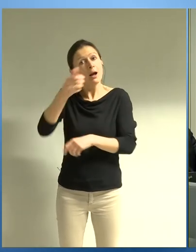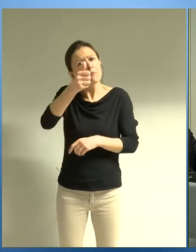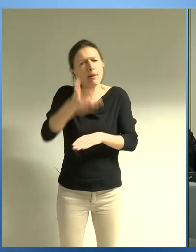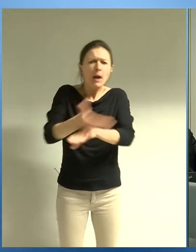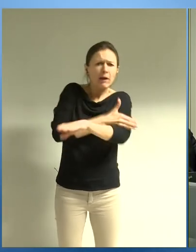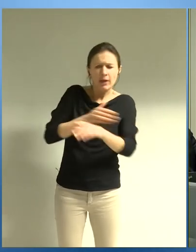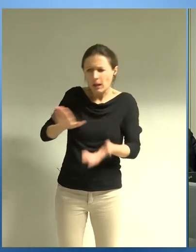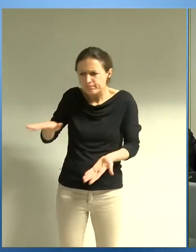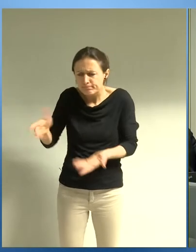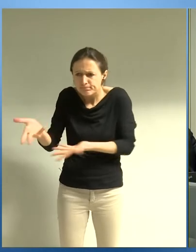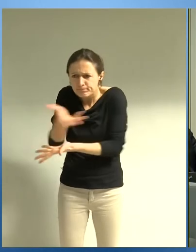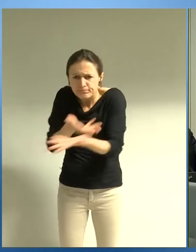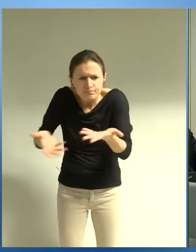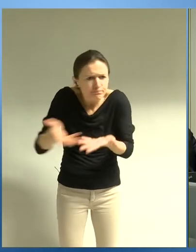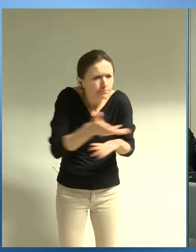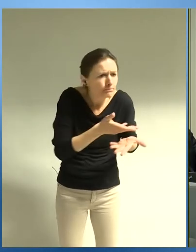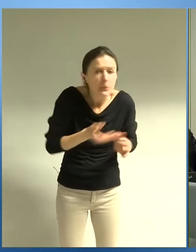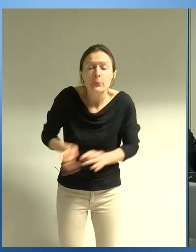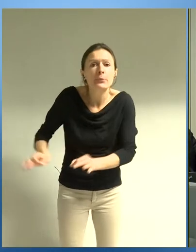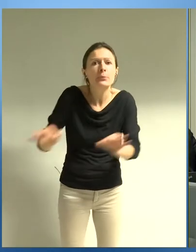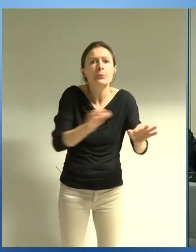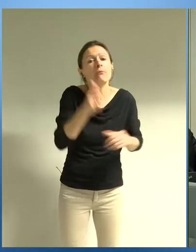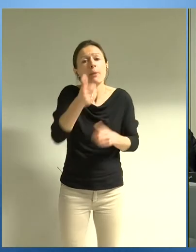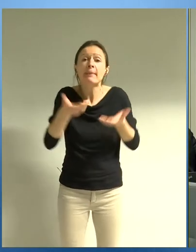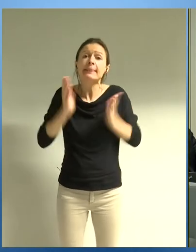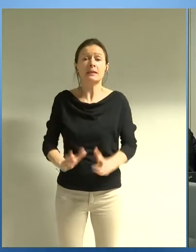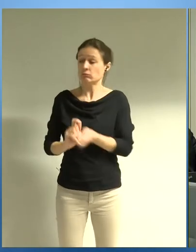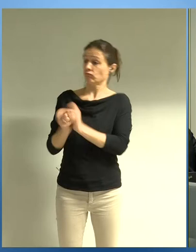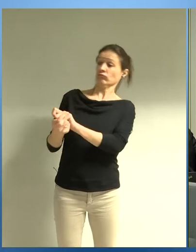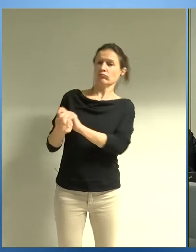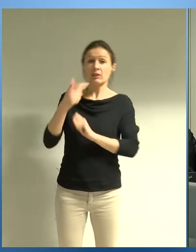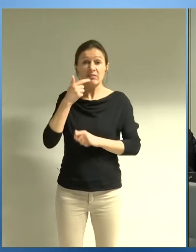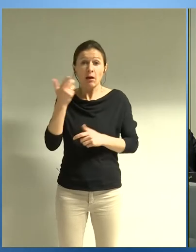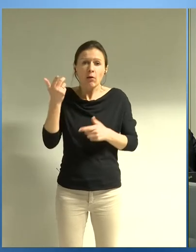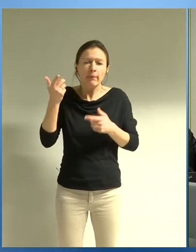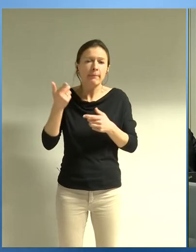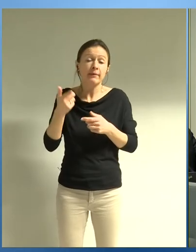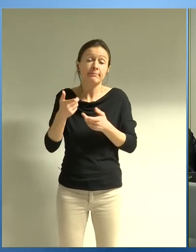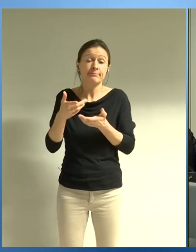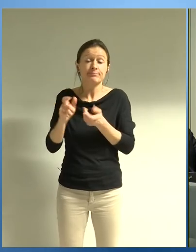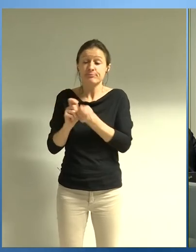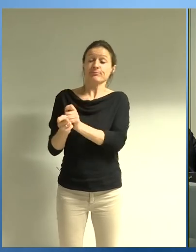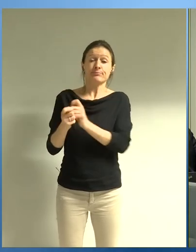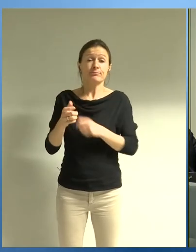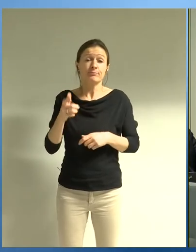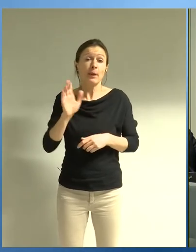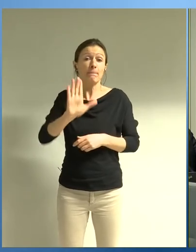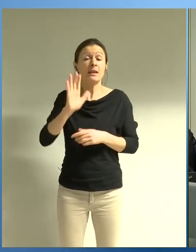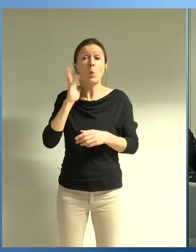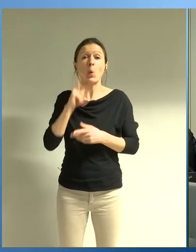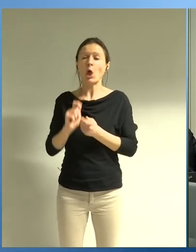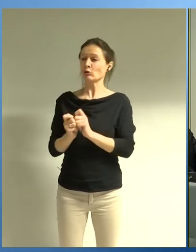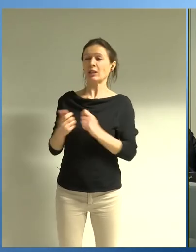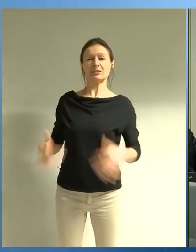être qu'un nouveau coup de peinture sur la co-construction terme générique dont vous avez hyland et votre communication dès